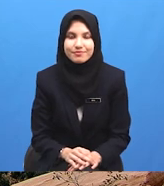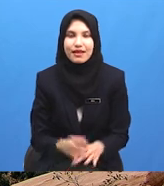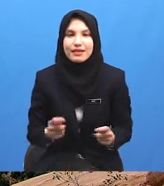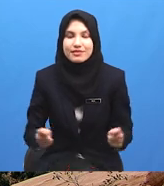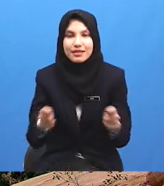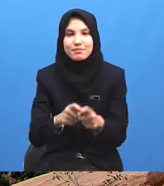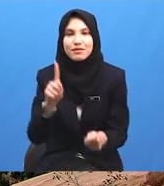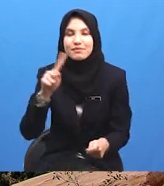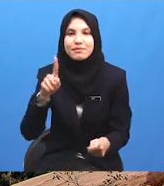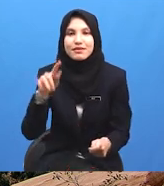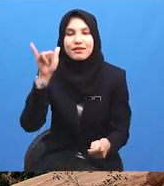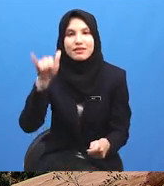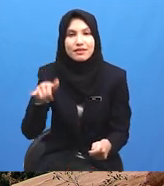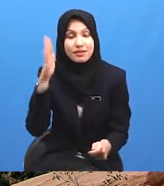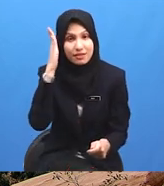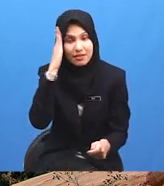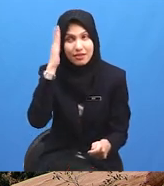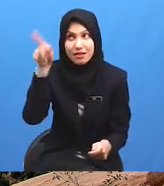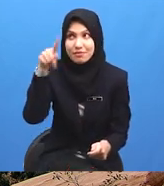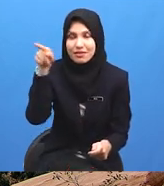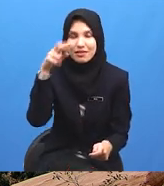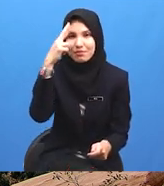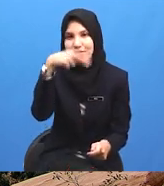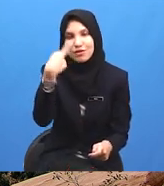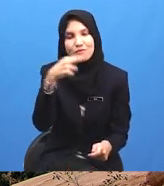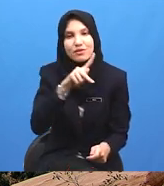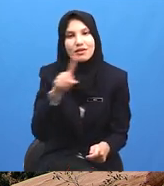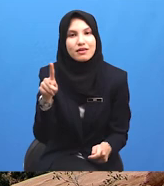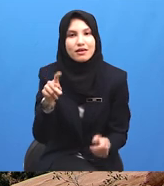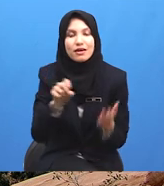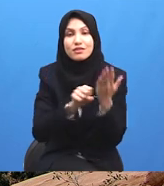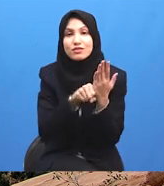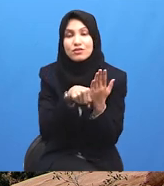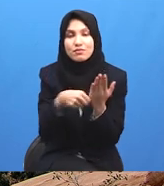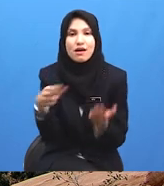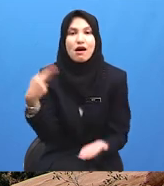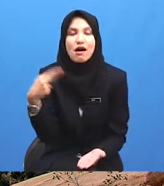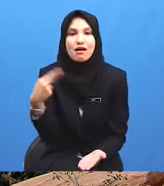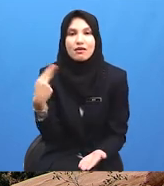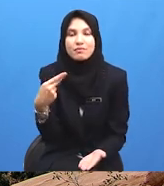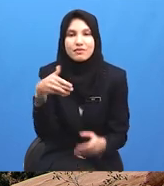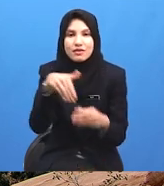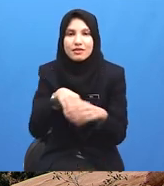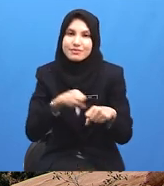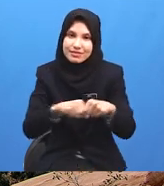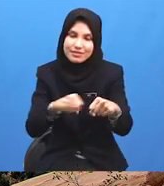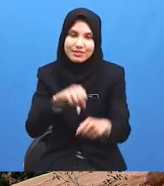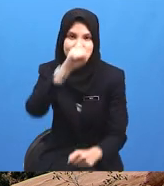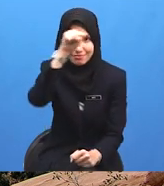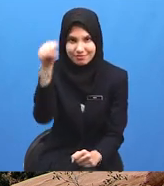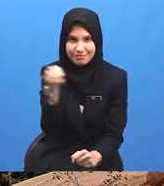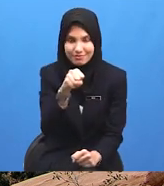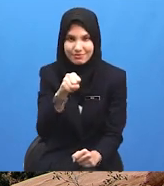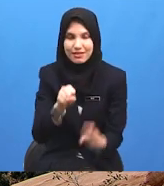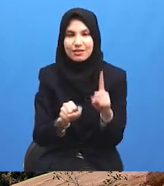Seperti mana yang kita ketahui, matahari merupakan sumber haba dalam sistem suria.